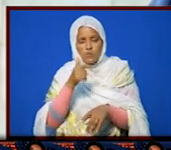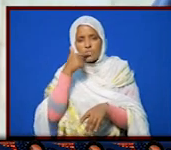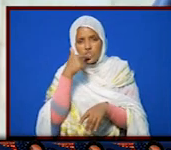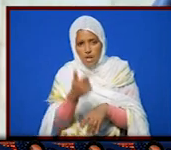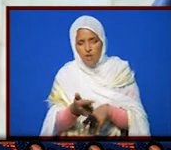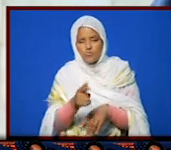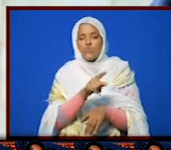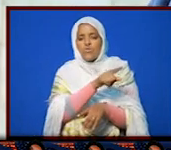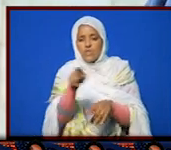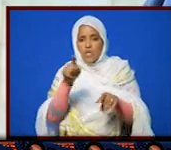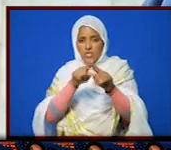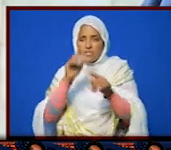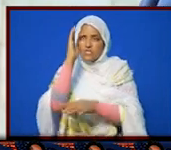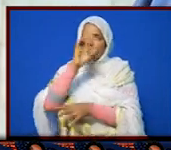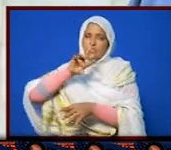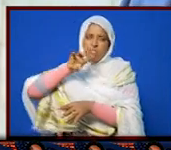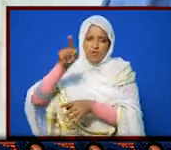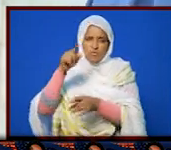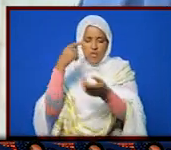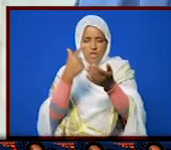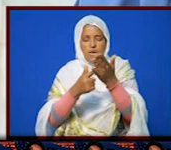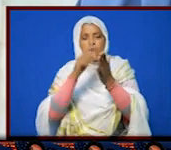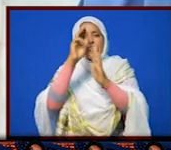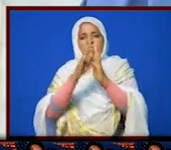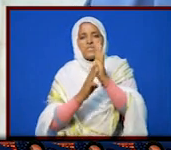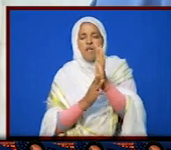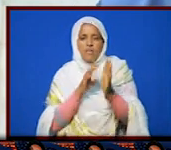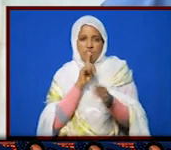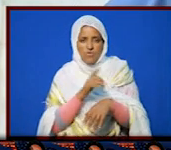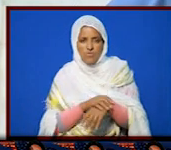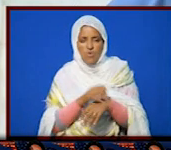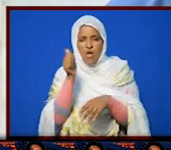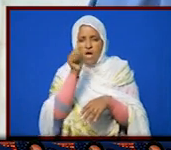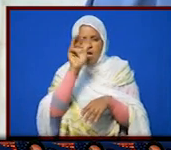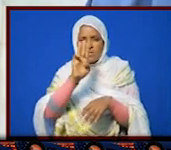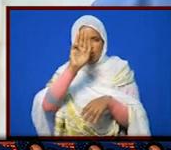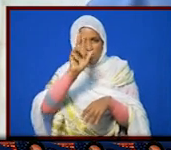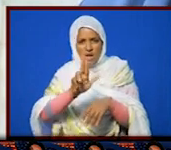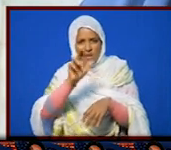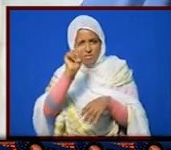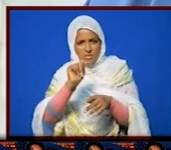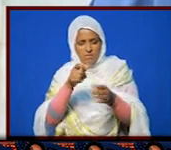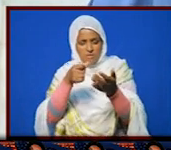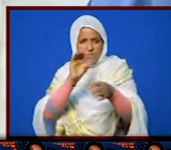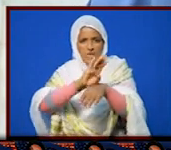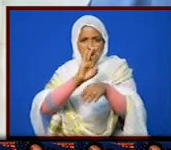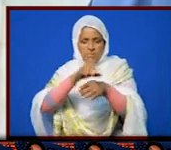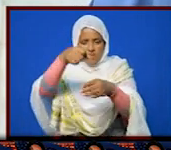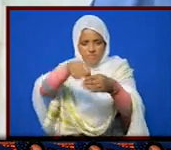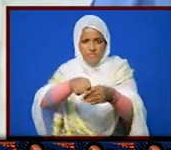ሰርቃችሁ አልሰረቅንህም ትላላችሁ። እናንተ ግን ሰርቃችኋን፣ ይኸውም አስራቴ ነው ይላል። ይኸውም አስራቴ